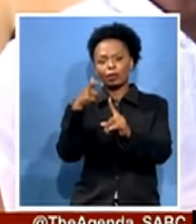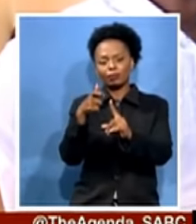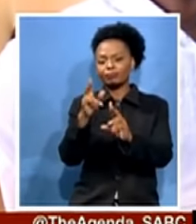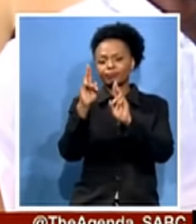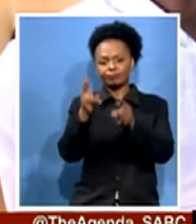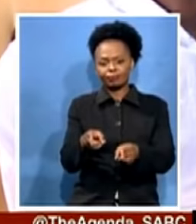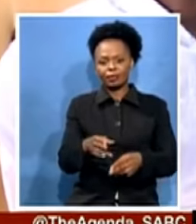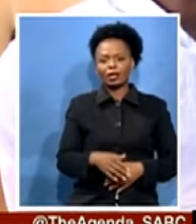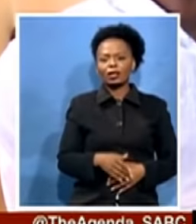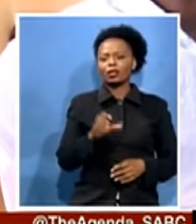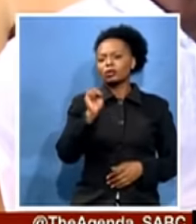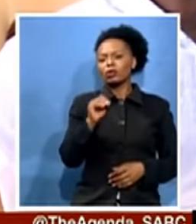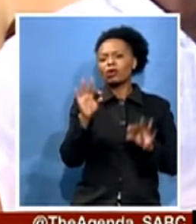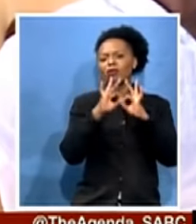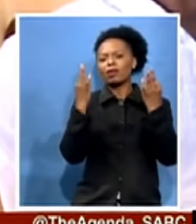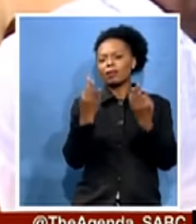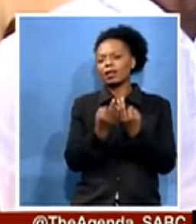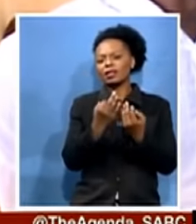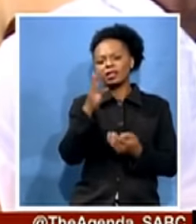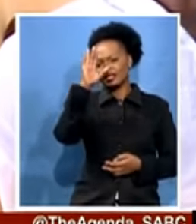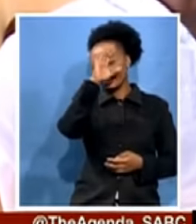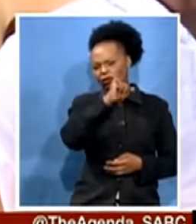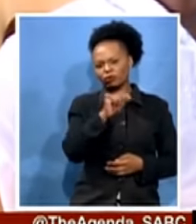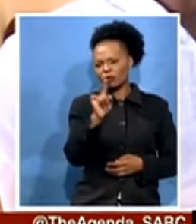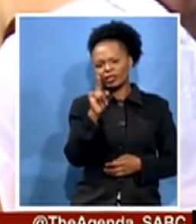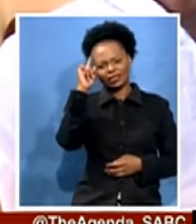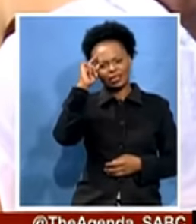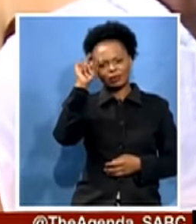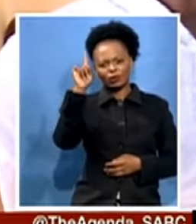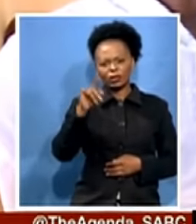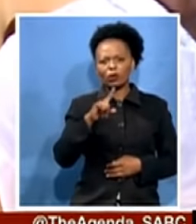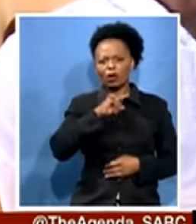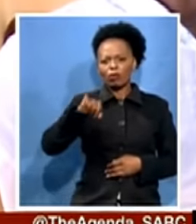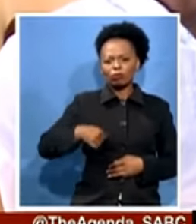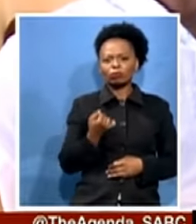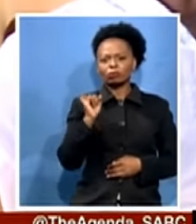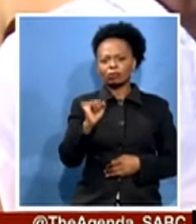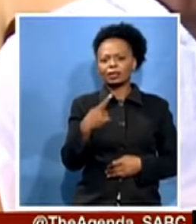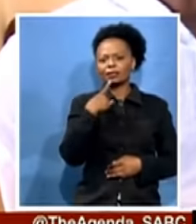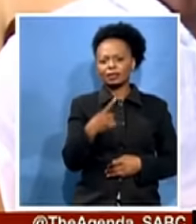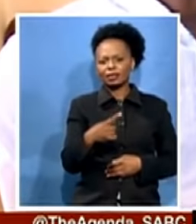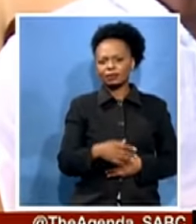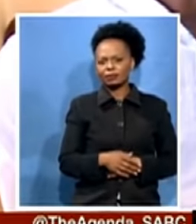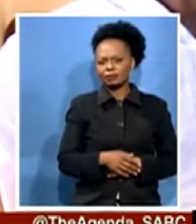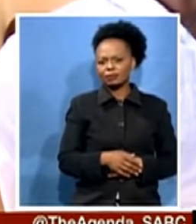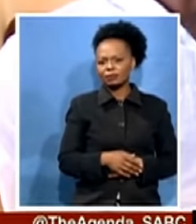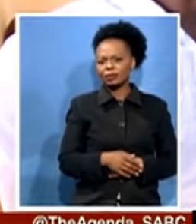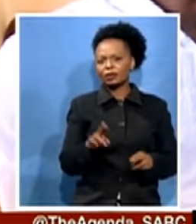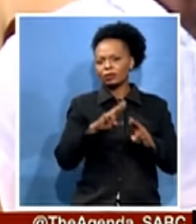noma umakoti wakhe obhale khona ukuthi ke bebengeneme ngenhlalo yabo lapha eAmerica ngenxa yobandlululo